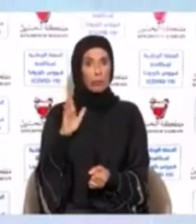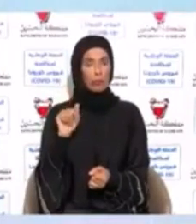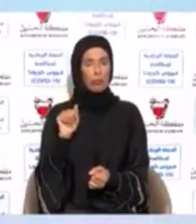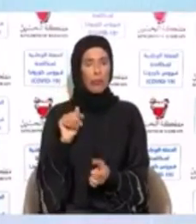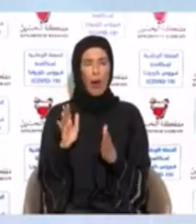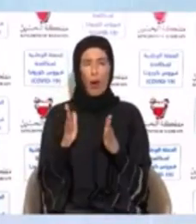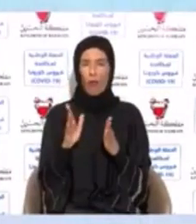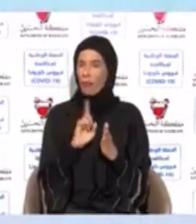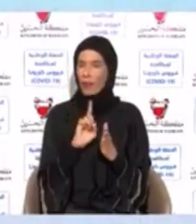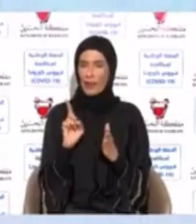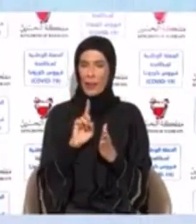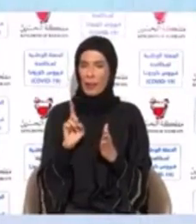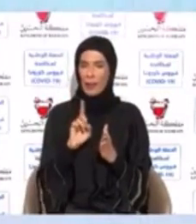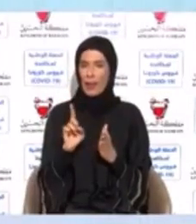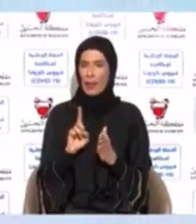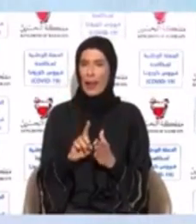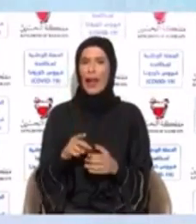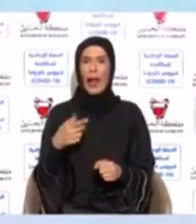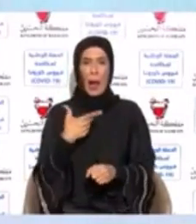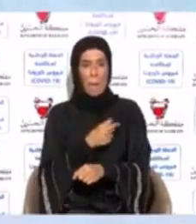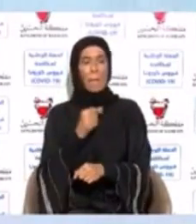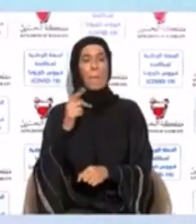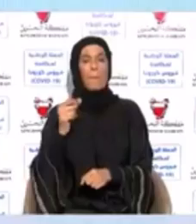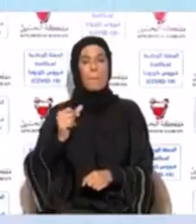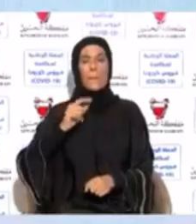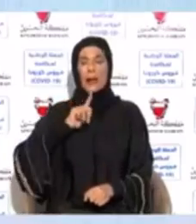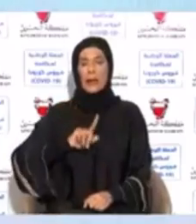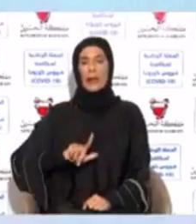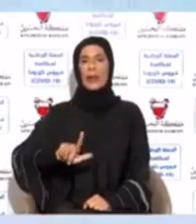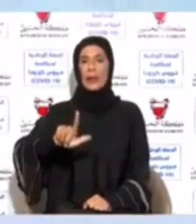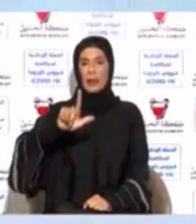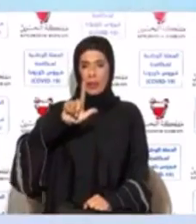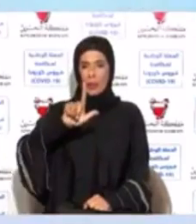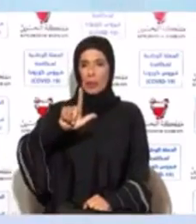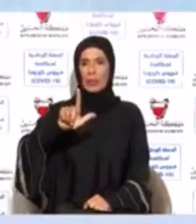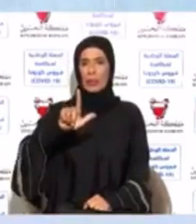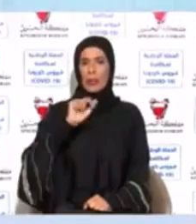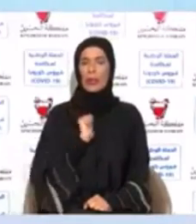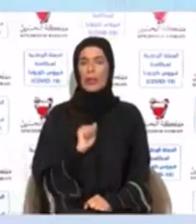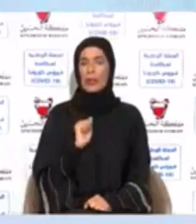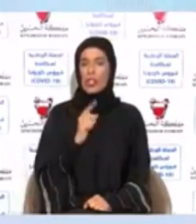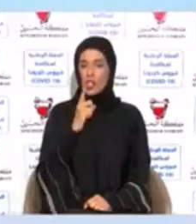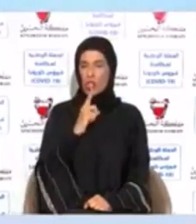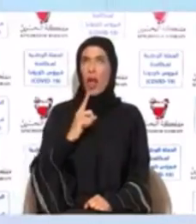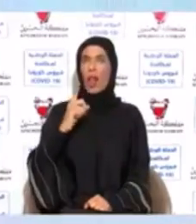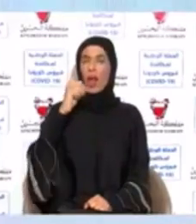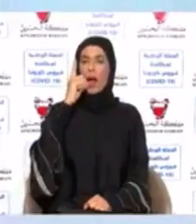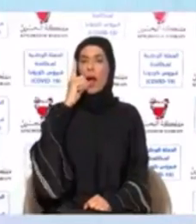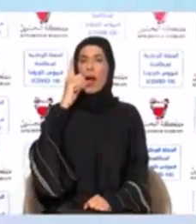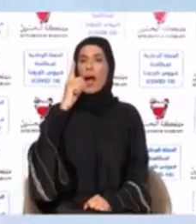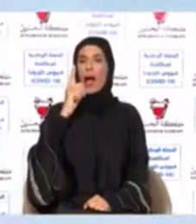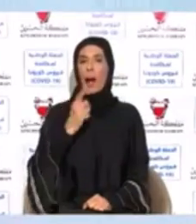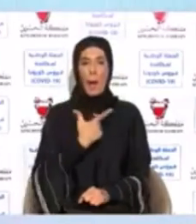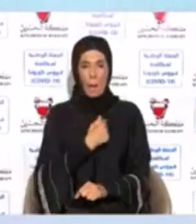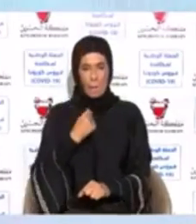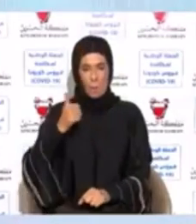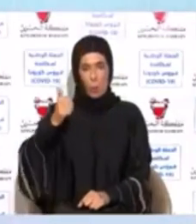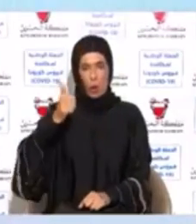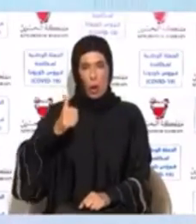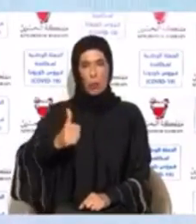عنده مخاوف ضد هذا اللقاح اللي احنا متأملين منه بالله أو شيء، ومنه إن شاء الله بيكون اللقاح